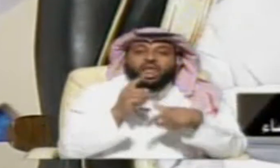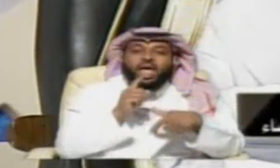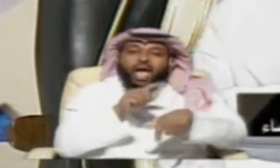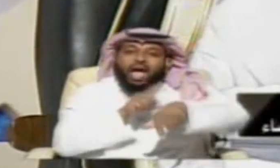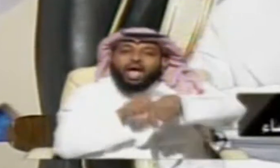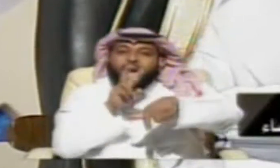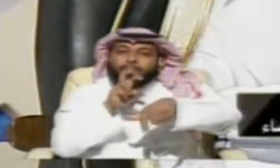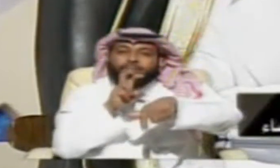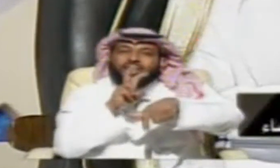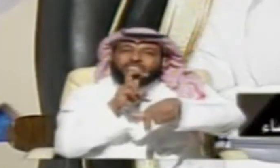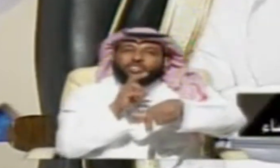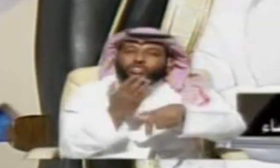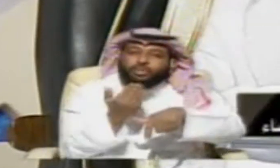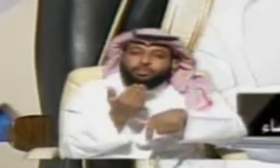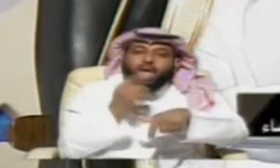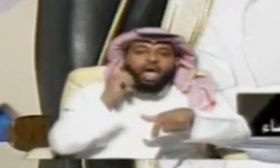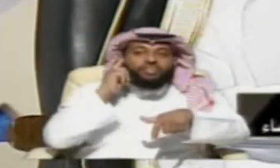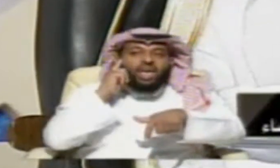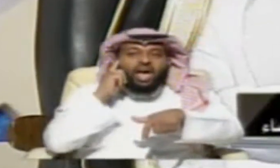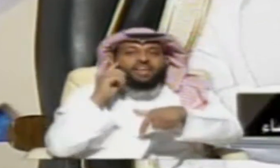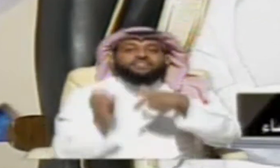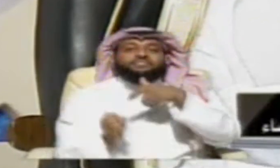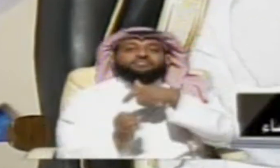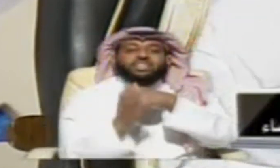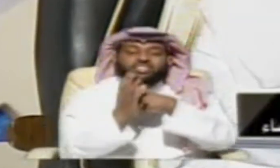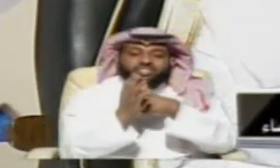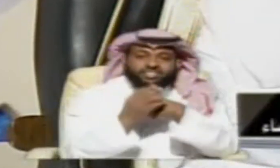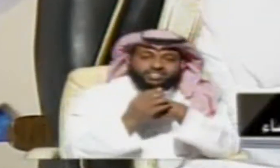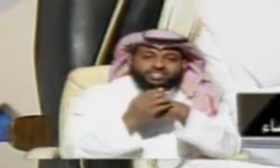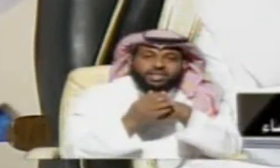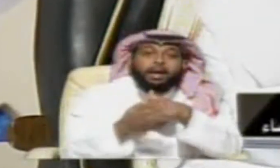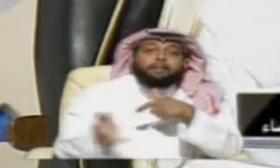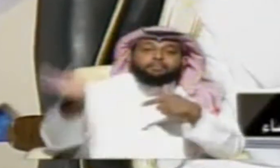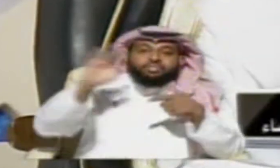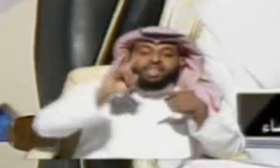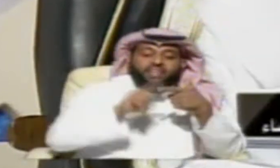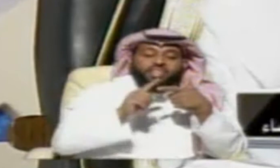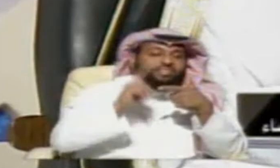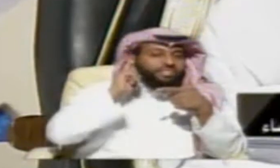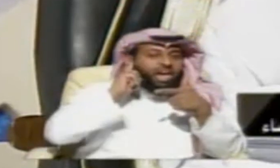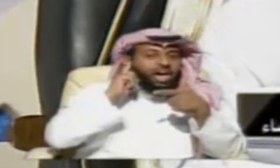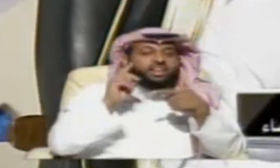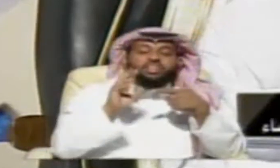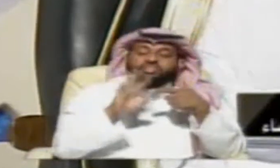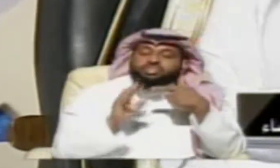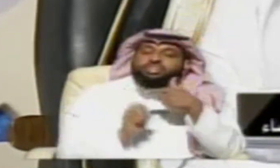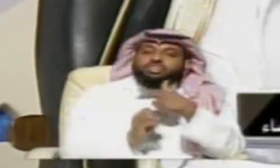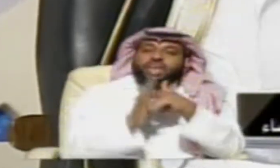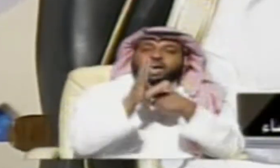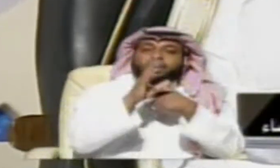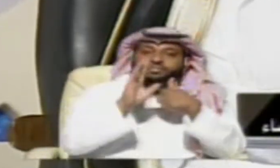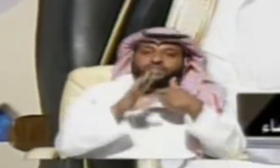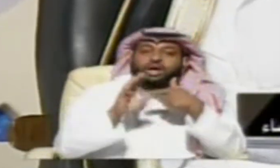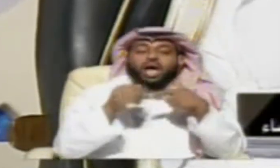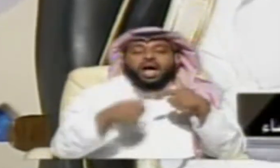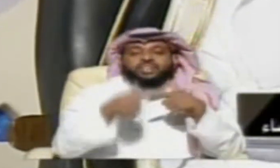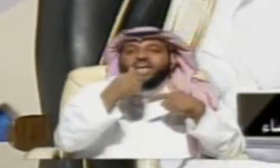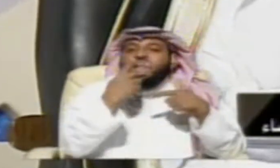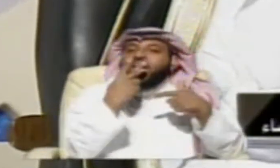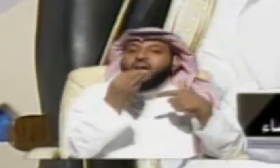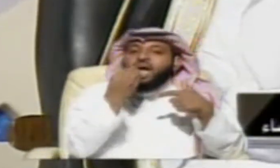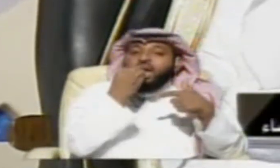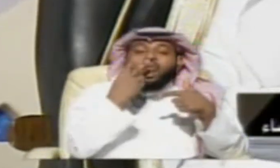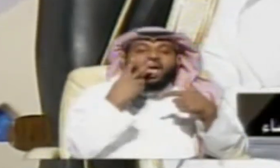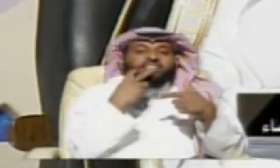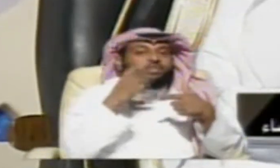أو نصف ساعة، ثم يؤذن الأذان الثاني مع طلوع الفجر، فنقول الإمساك يكون على الأذان الثاني وليس على